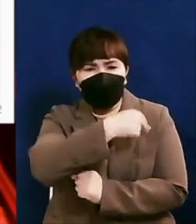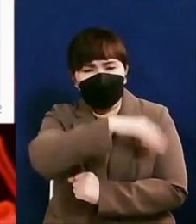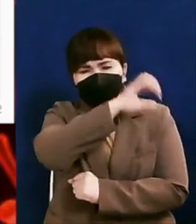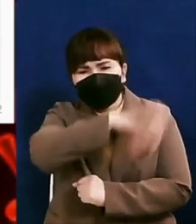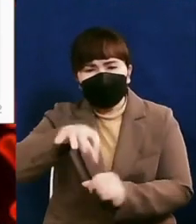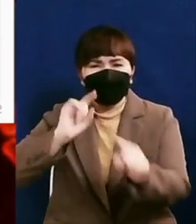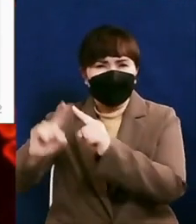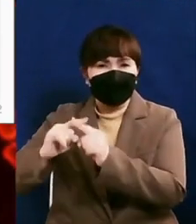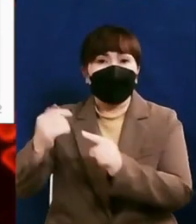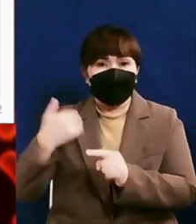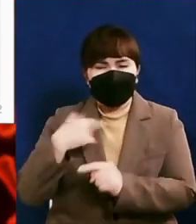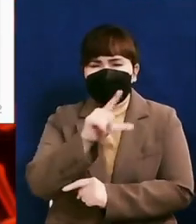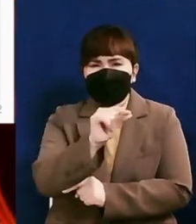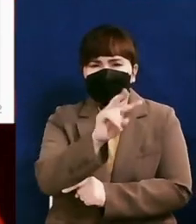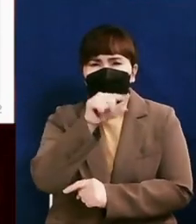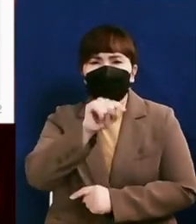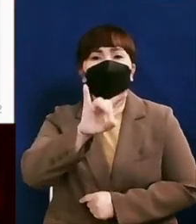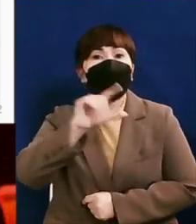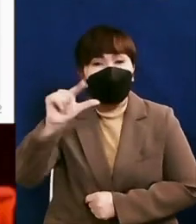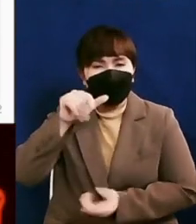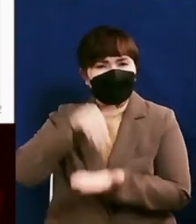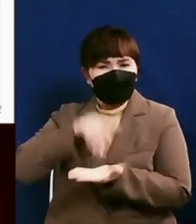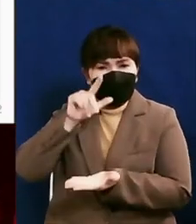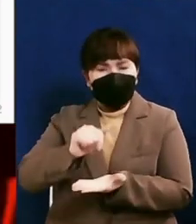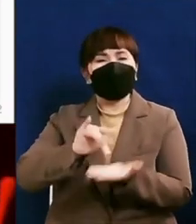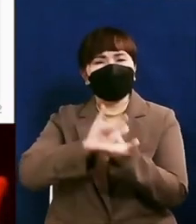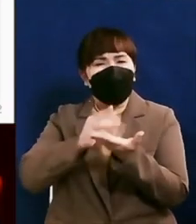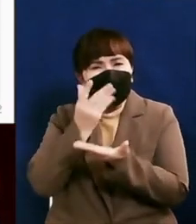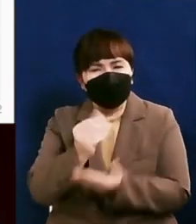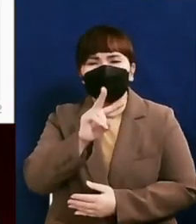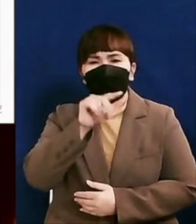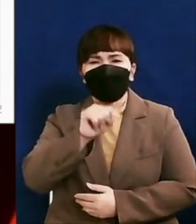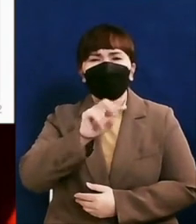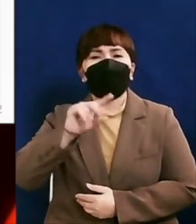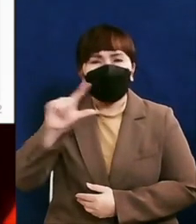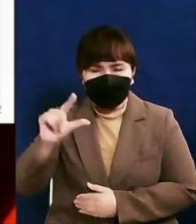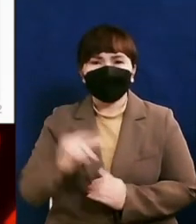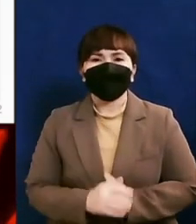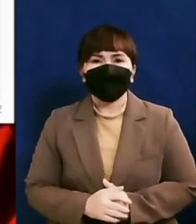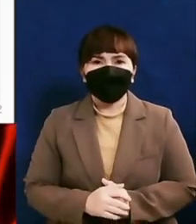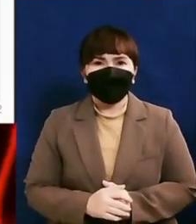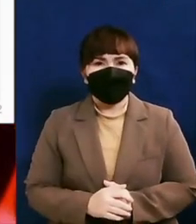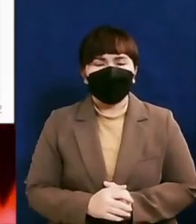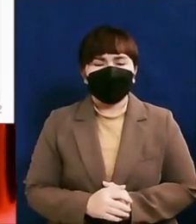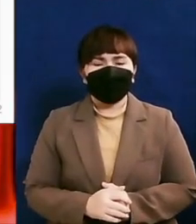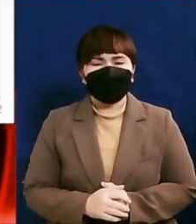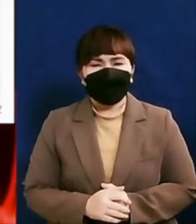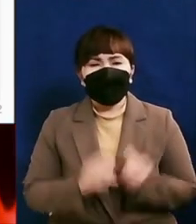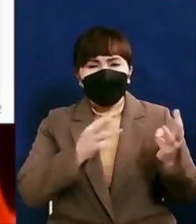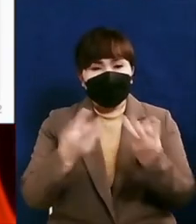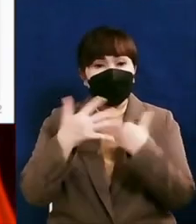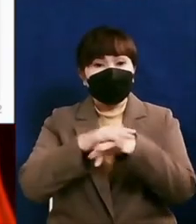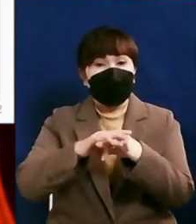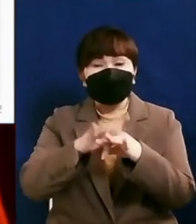ๆนะครับ 22.8 ล้านเม็ดแล้วมีอยู่ที่ส่วนกลางอีกประมาณ 2.2 ล้านเม็ดนะครับในการจัดหาก็จะมอบให้กับ